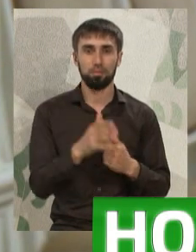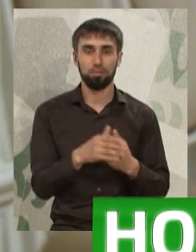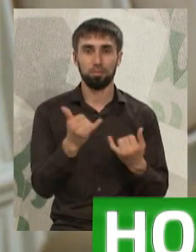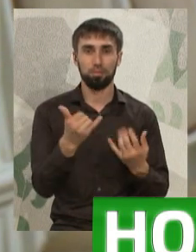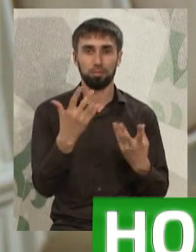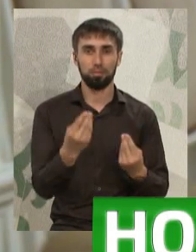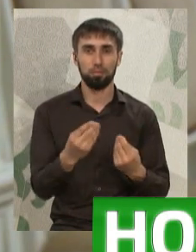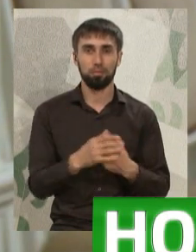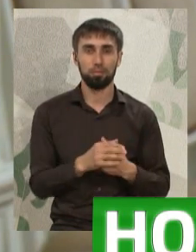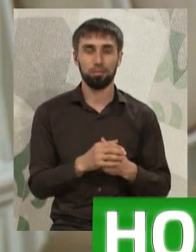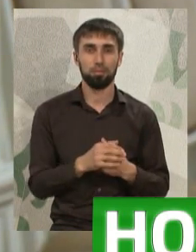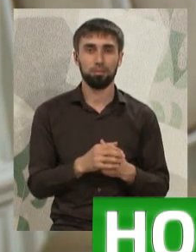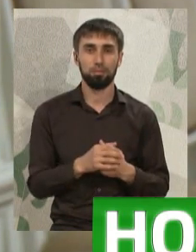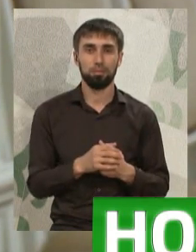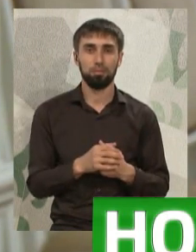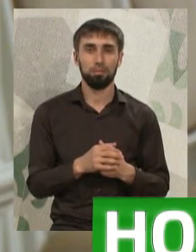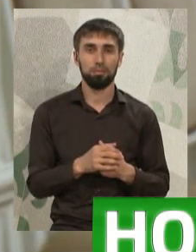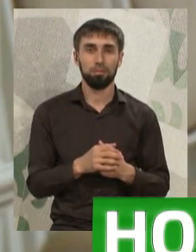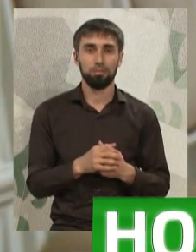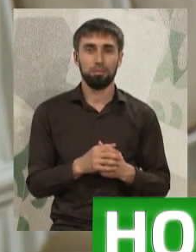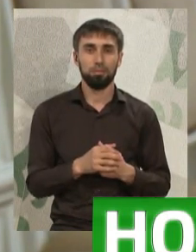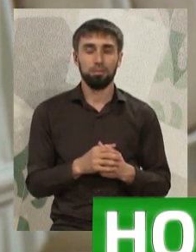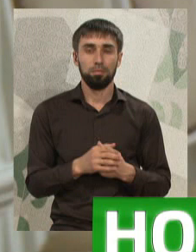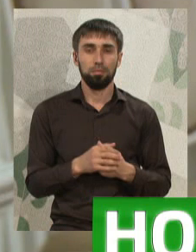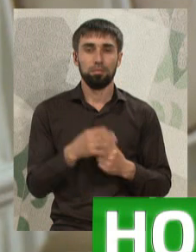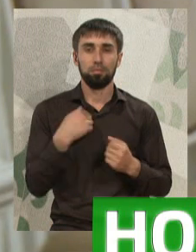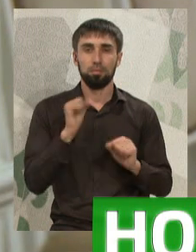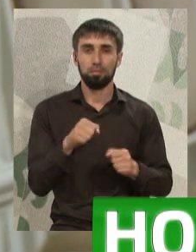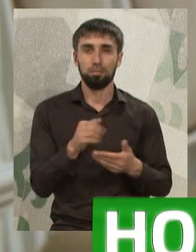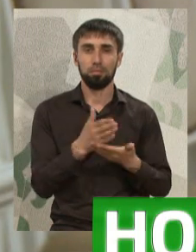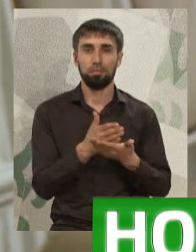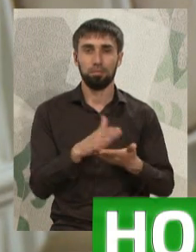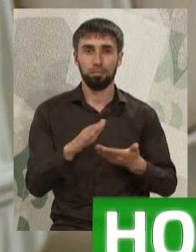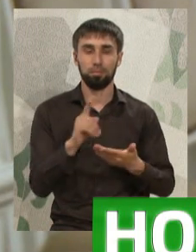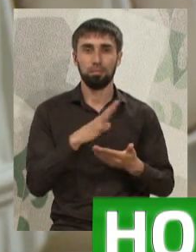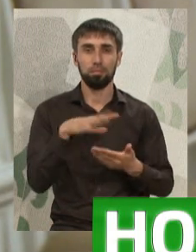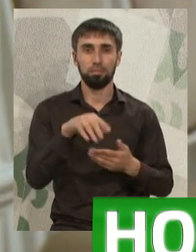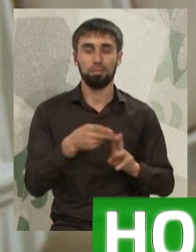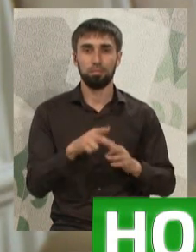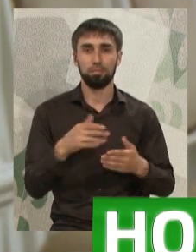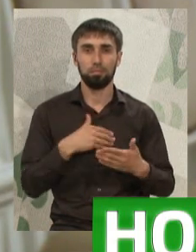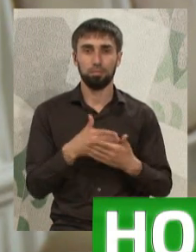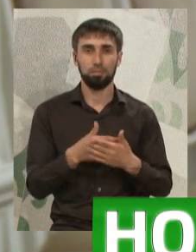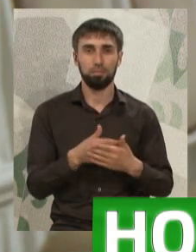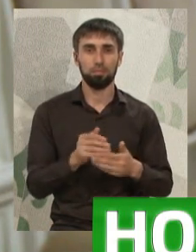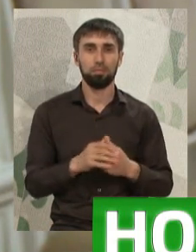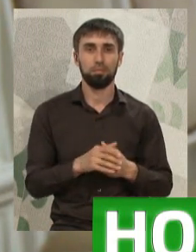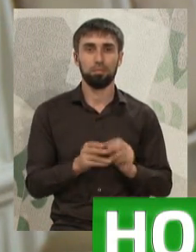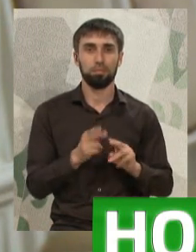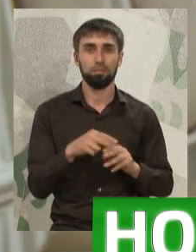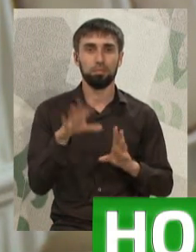сегодня мы можем выделить как людей самоотверженных, как людей, посвятивших